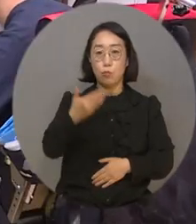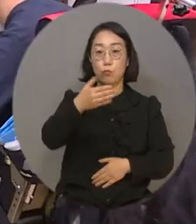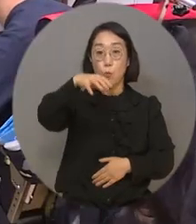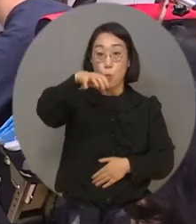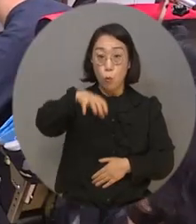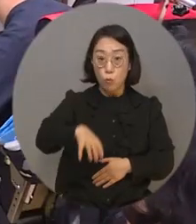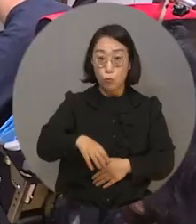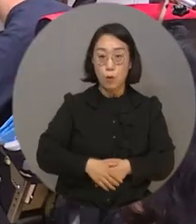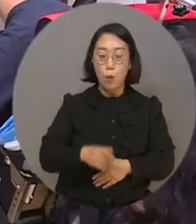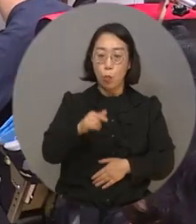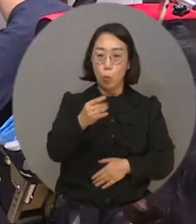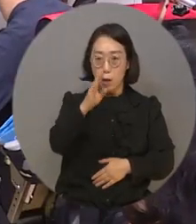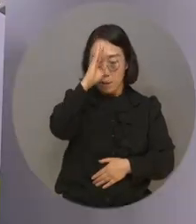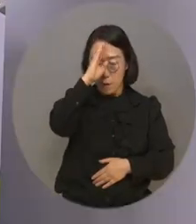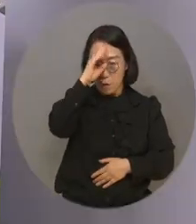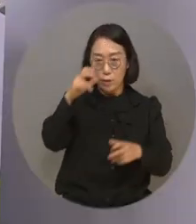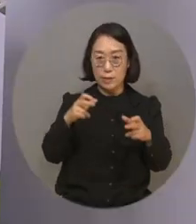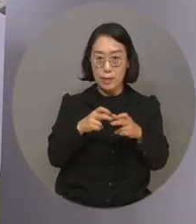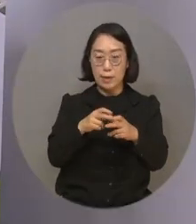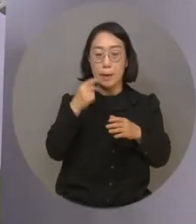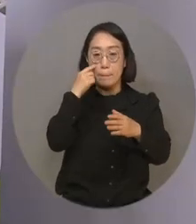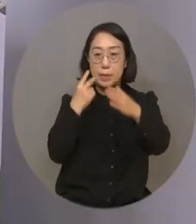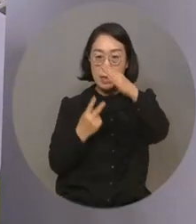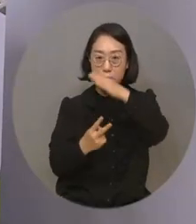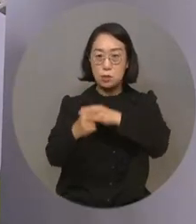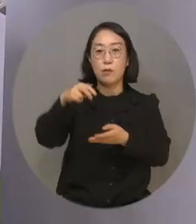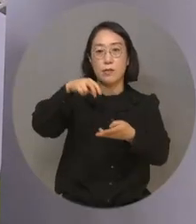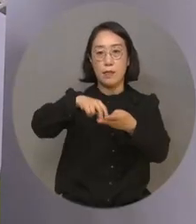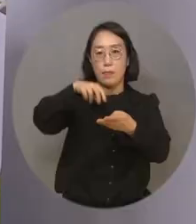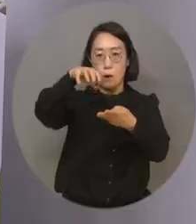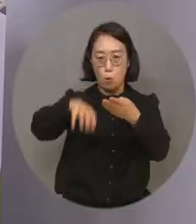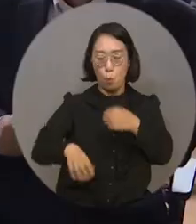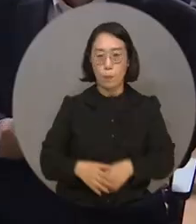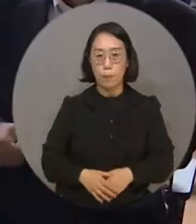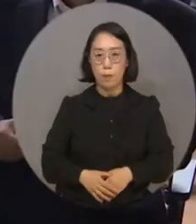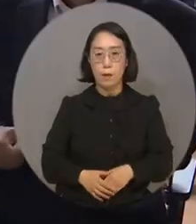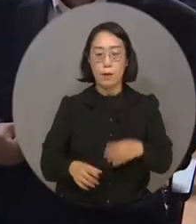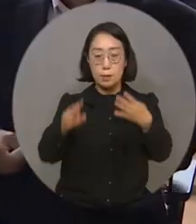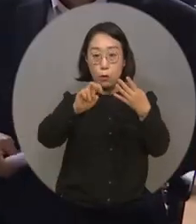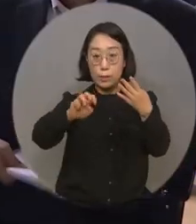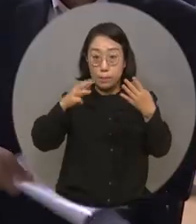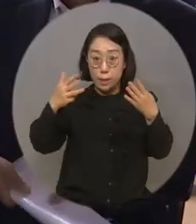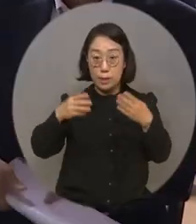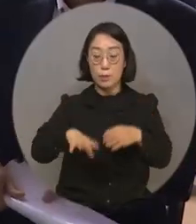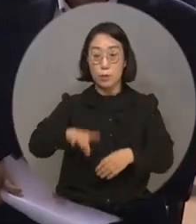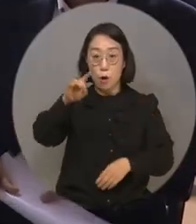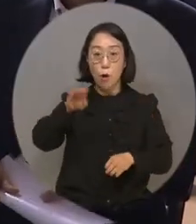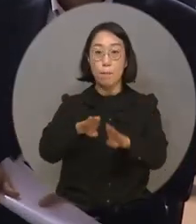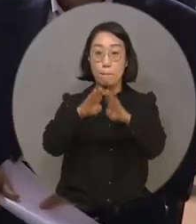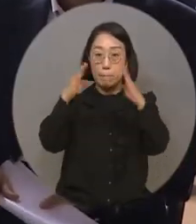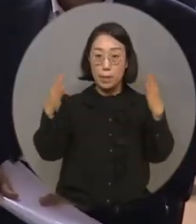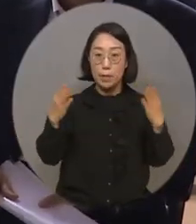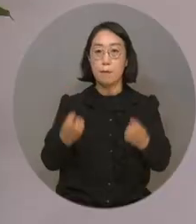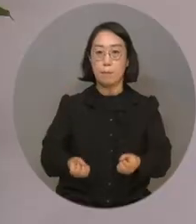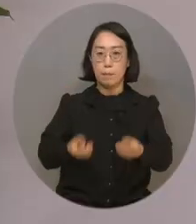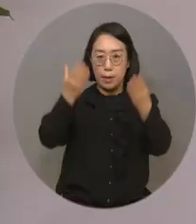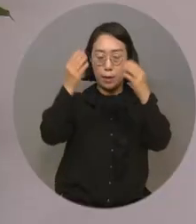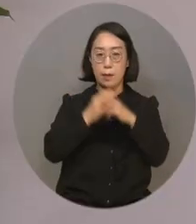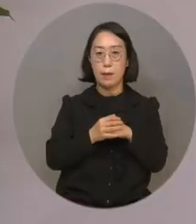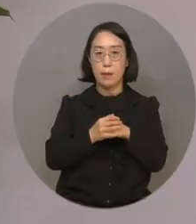구로구에 위치한 뇌병변 장애인 비전센터입니다 지난 28일 센터 개소식이 열렸습니다